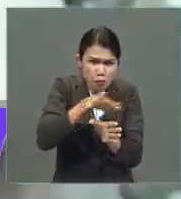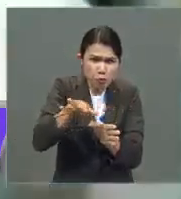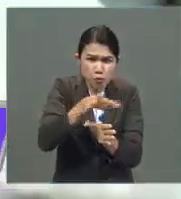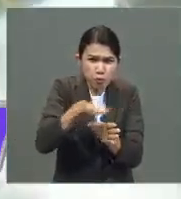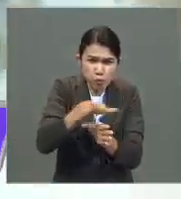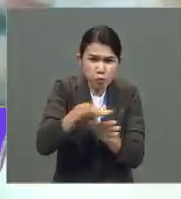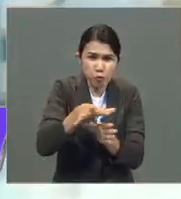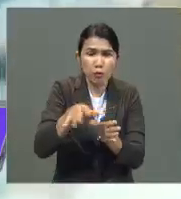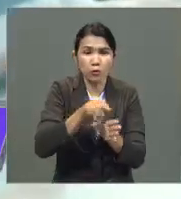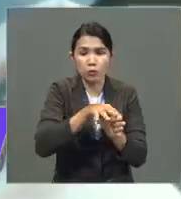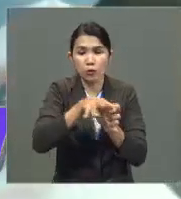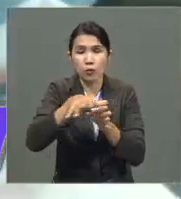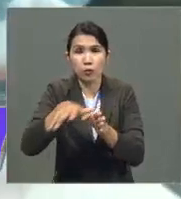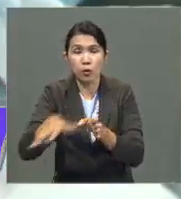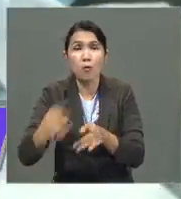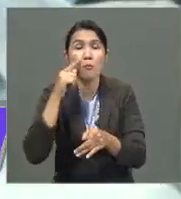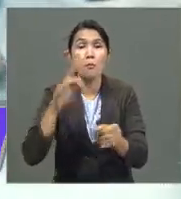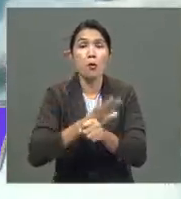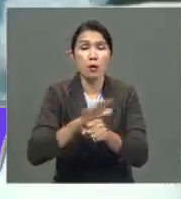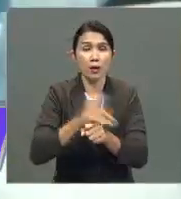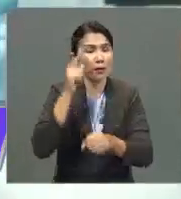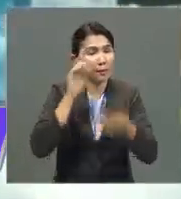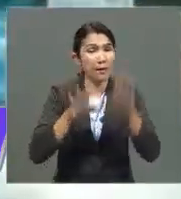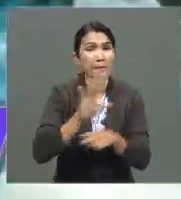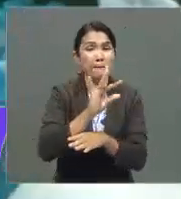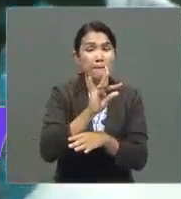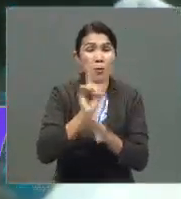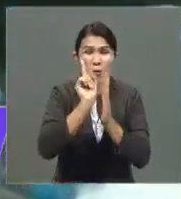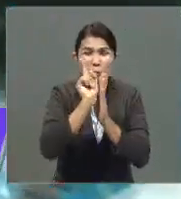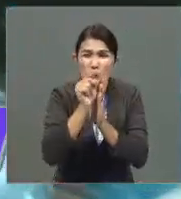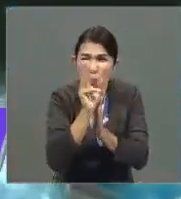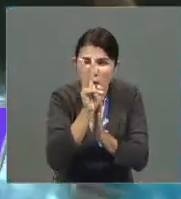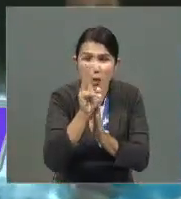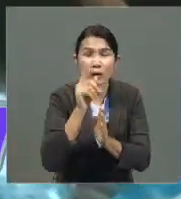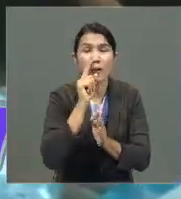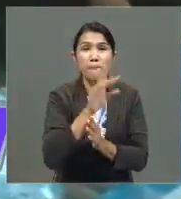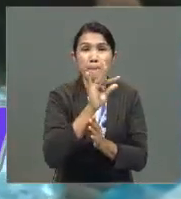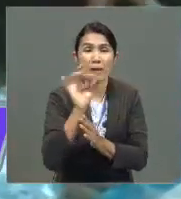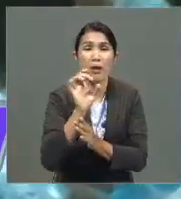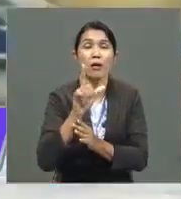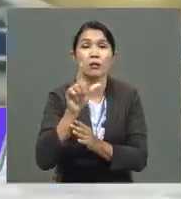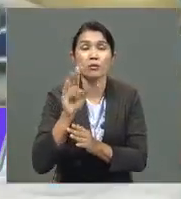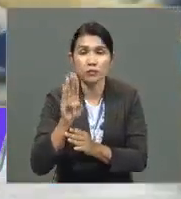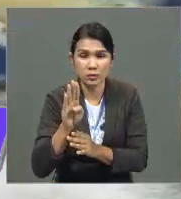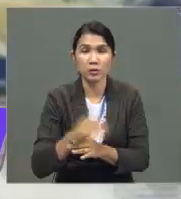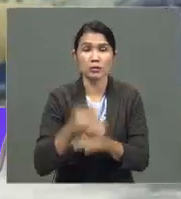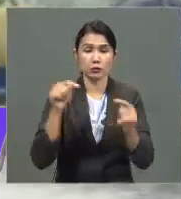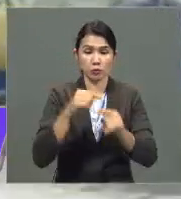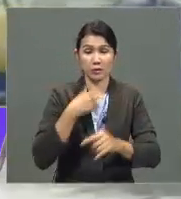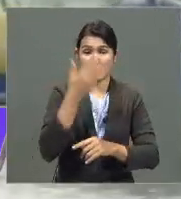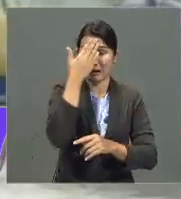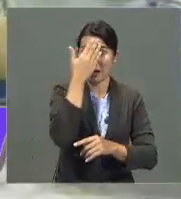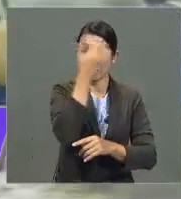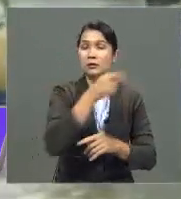เองลง 0น้ำยมสายหลักให้ไม่เกินกว่า 800ลบ.ม.ต่อวินาทีโดยผ่านที่จุด y4นะครับหน้าจวนผู้ว่าราชการ